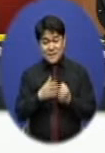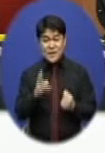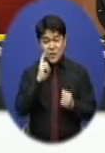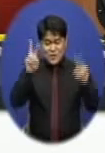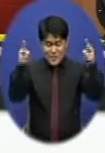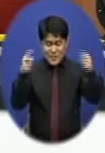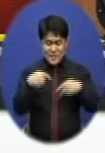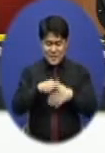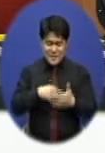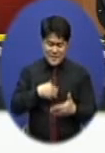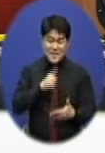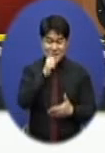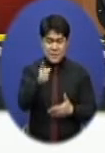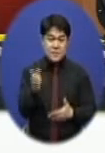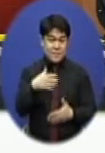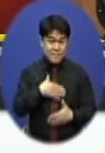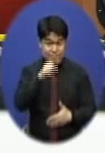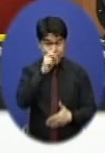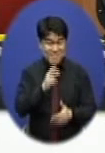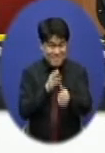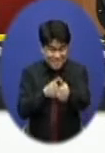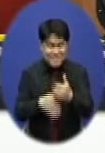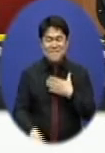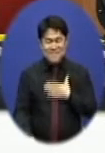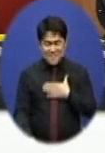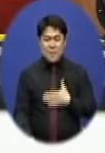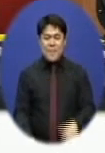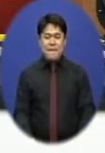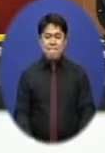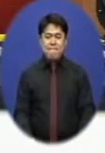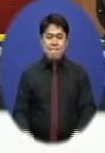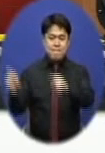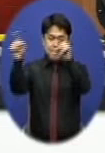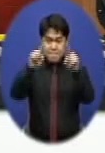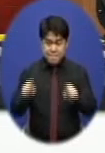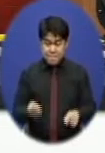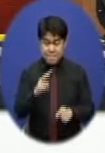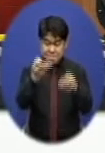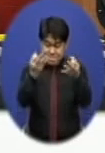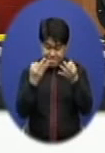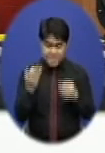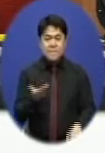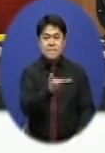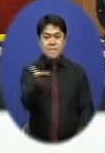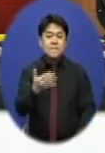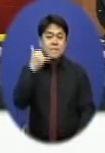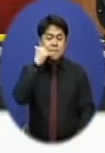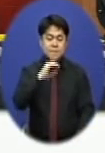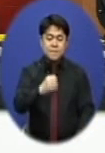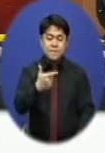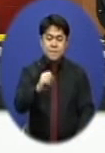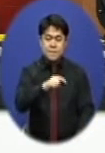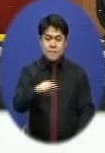딱 맞아떨어집니다. 그래도 기분 좋게 부르세요. 네. 그래야죠. 네. 네. 전국에 계신 시청자 여러분, ARS